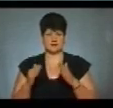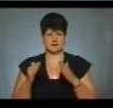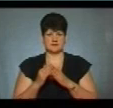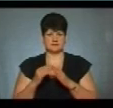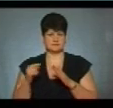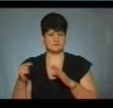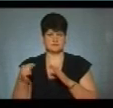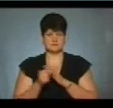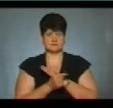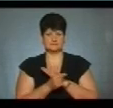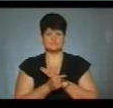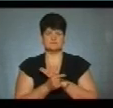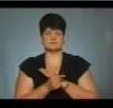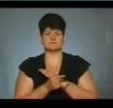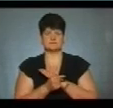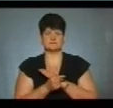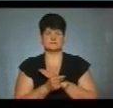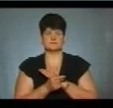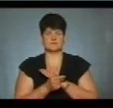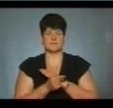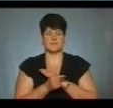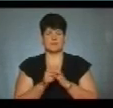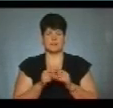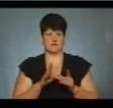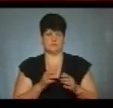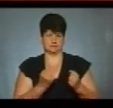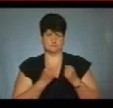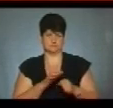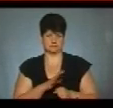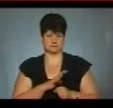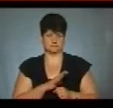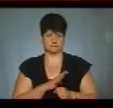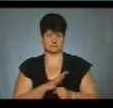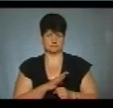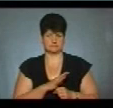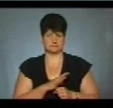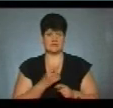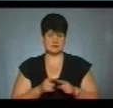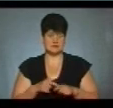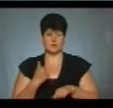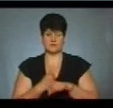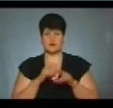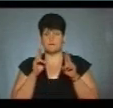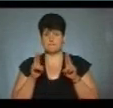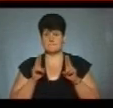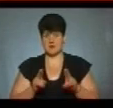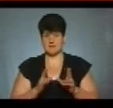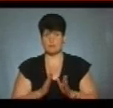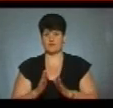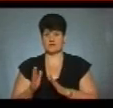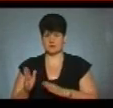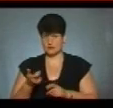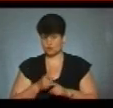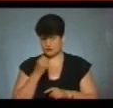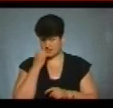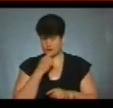у разі небезпеки перейти в безпечне місце. Це як як основні такі правила поведінки. Дуже